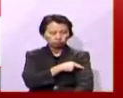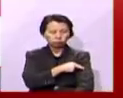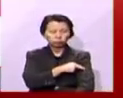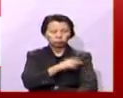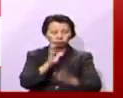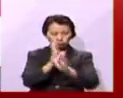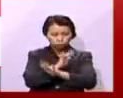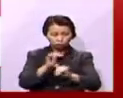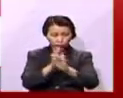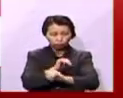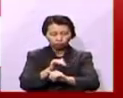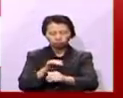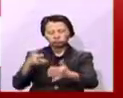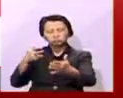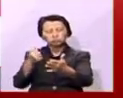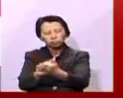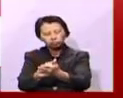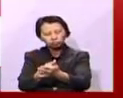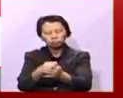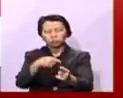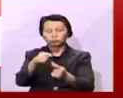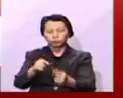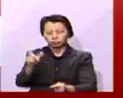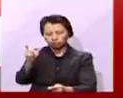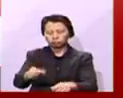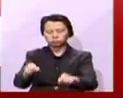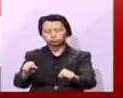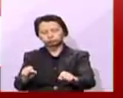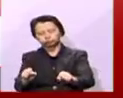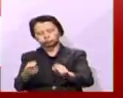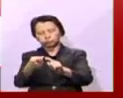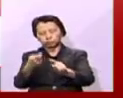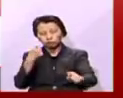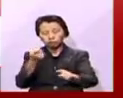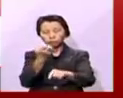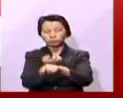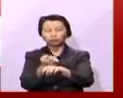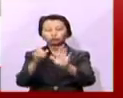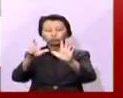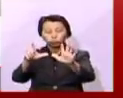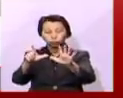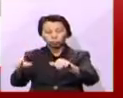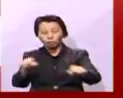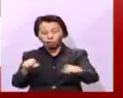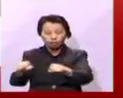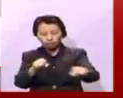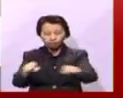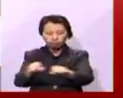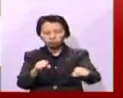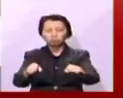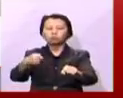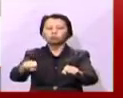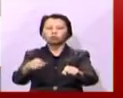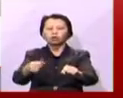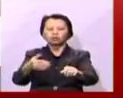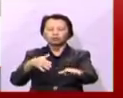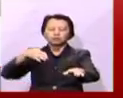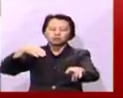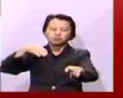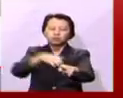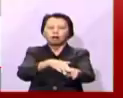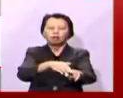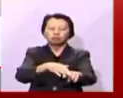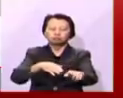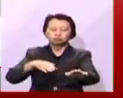Sarawak. Kemalangan dipercayai berlaku apabila mangsa yang datang dari arah Batu Tujuh gagal mengawal motosikal sebelum merempuh